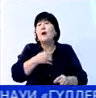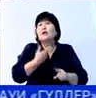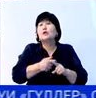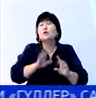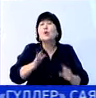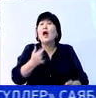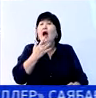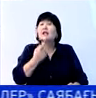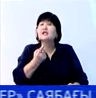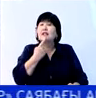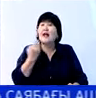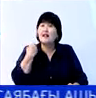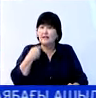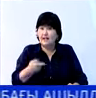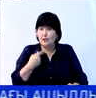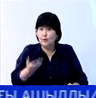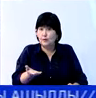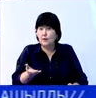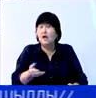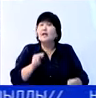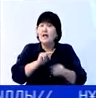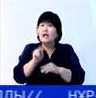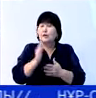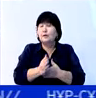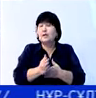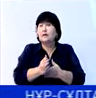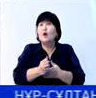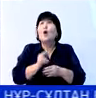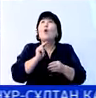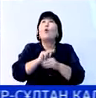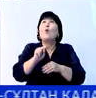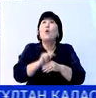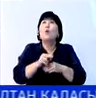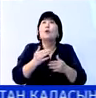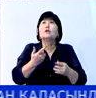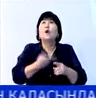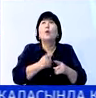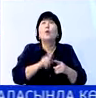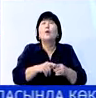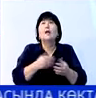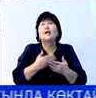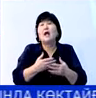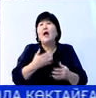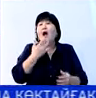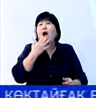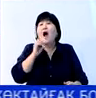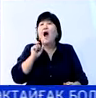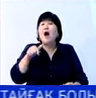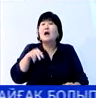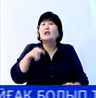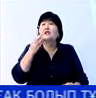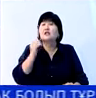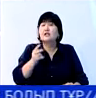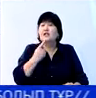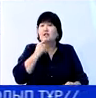тек ағылшын тілінде ғана оқыт. Дәріс береді. Оқыту ол жаңағы ағылшын тілінде ғана